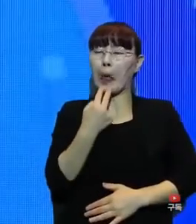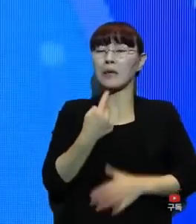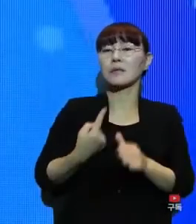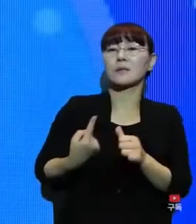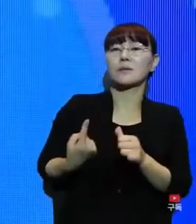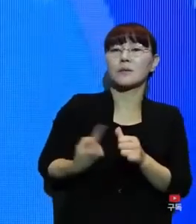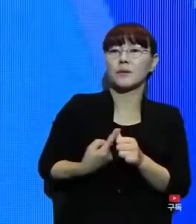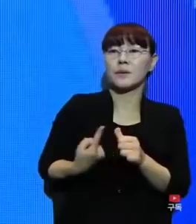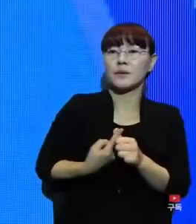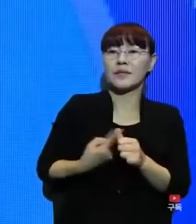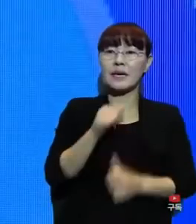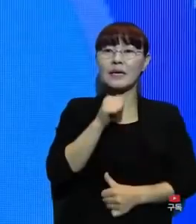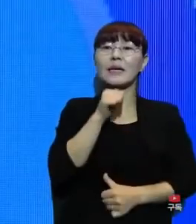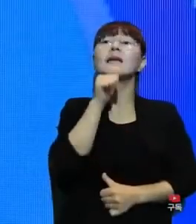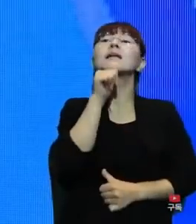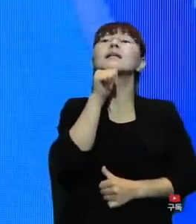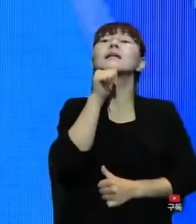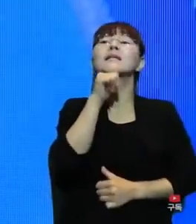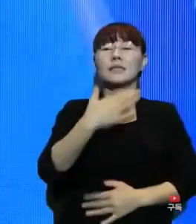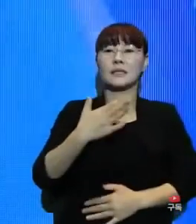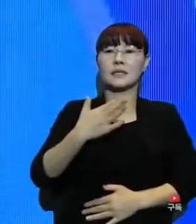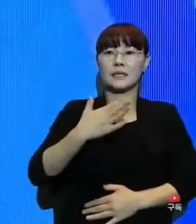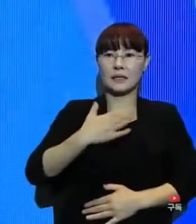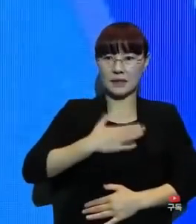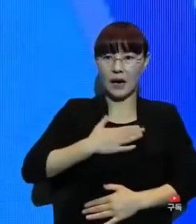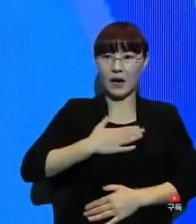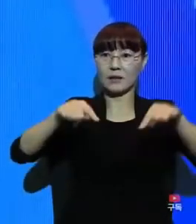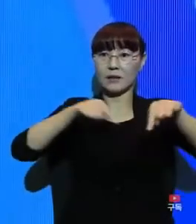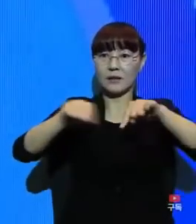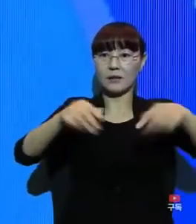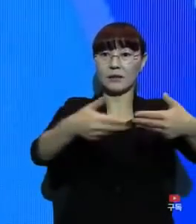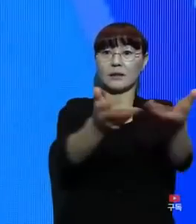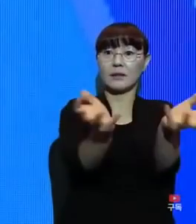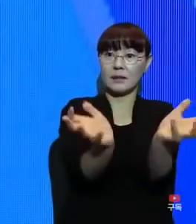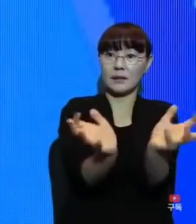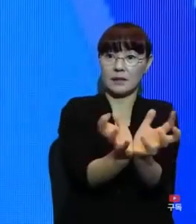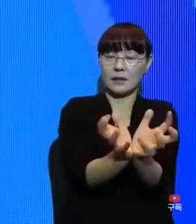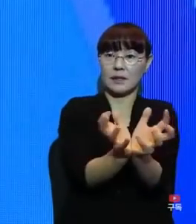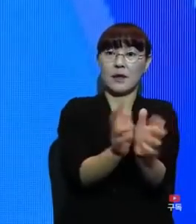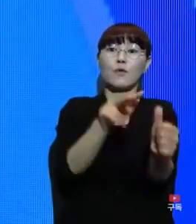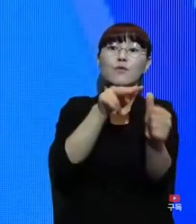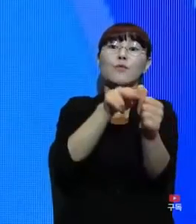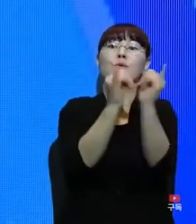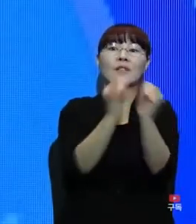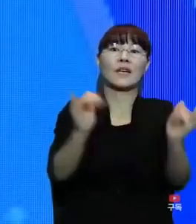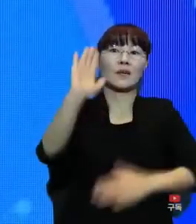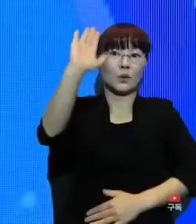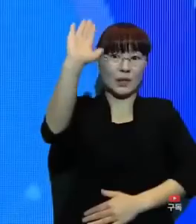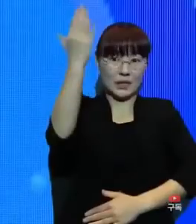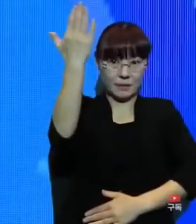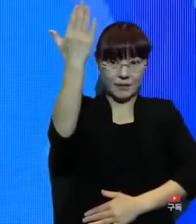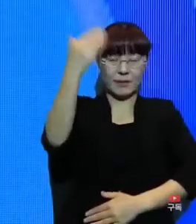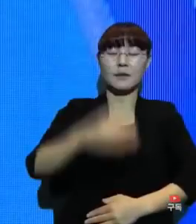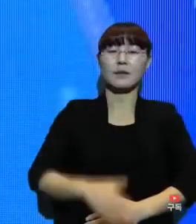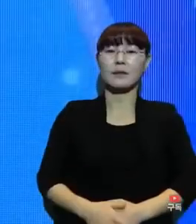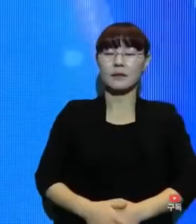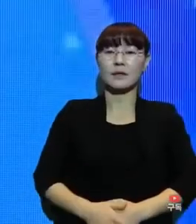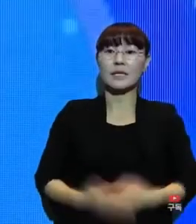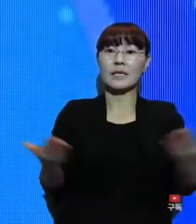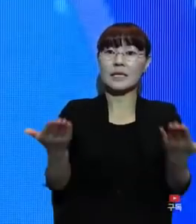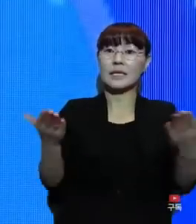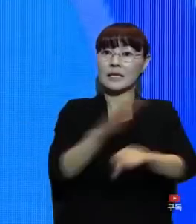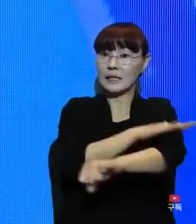한 가난한 소년이 이제 집권여당의 1위 후보가 돼서 돌아왔습니다 일 잘하는